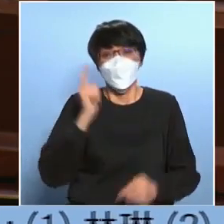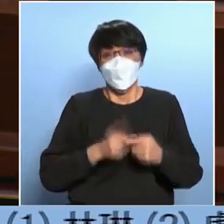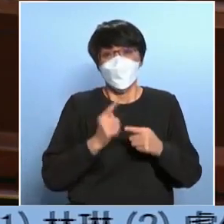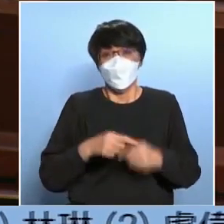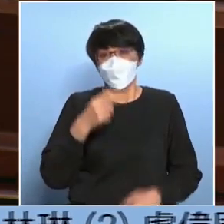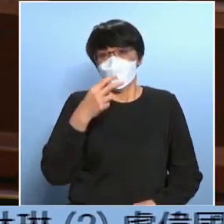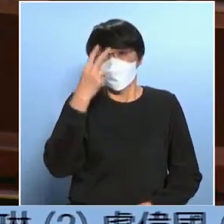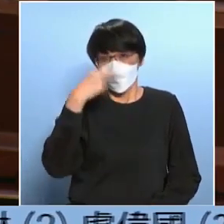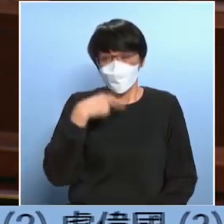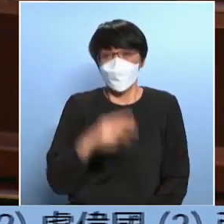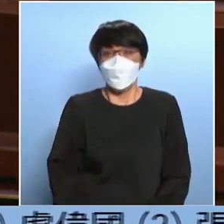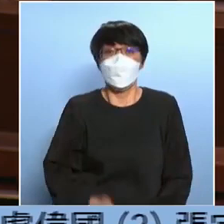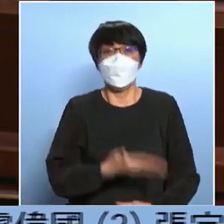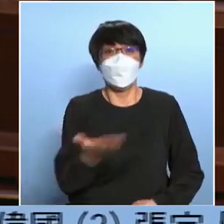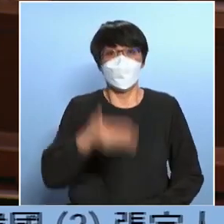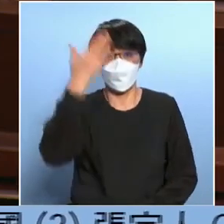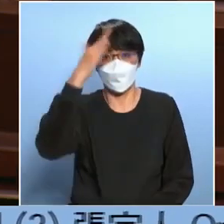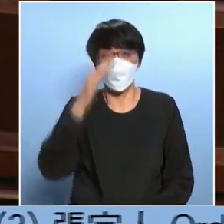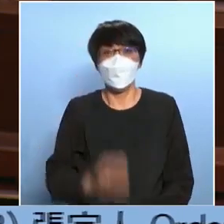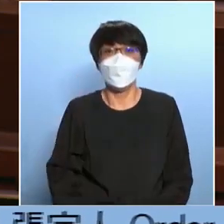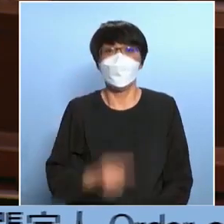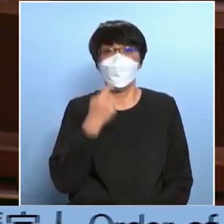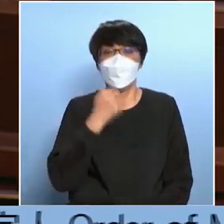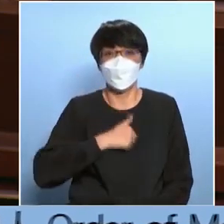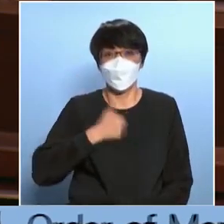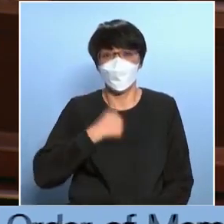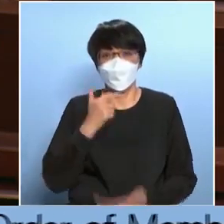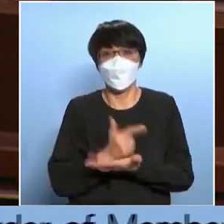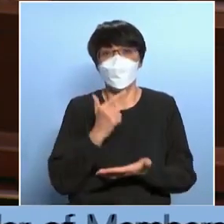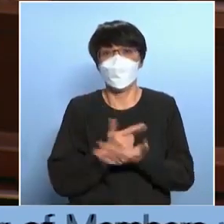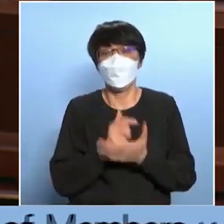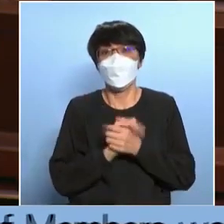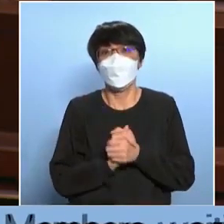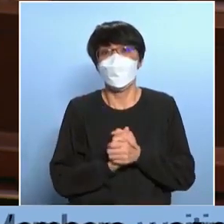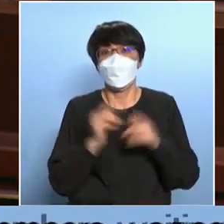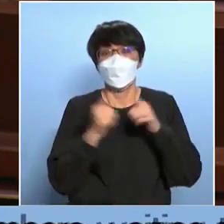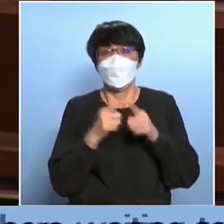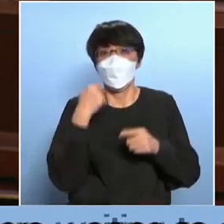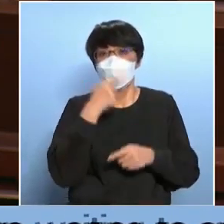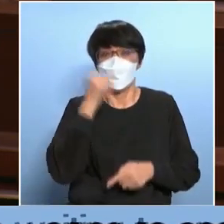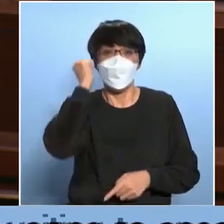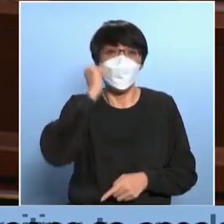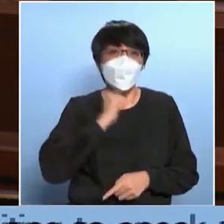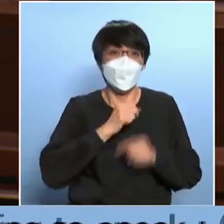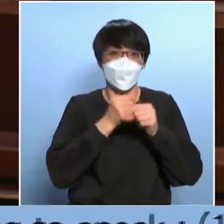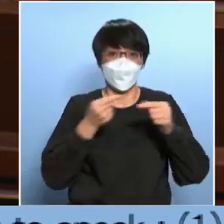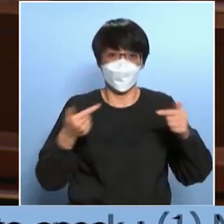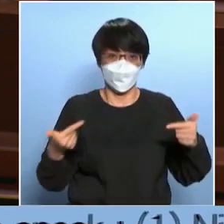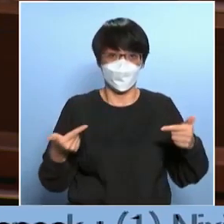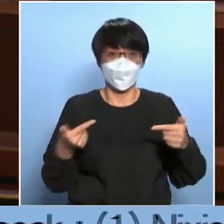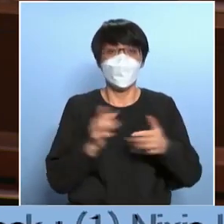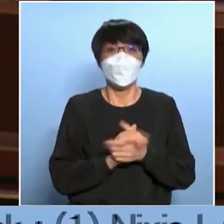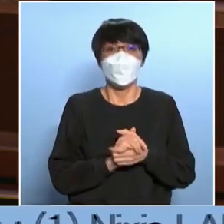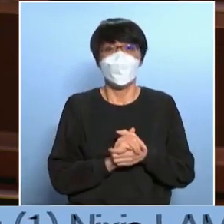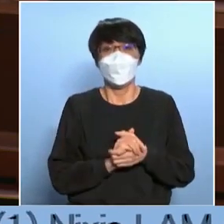病，我們個個都知道牙醫服務非常重要，兼且因為人口老化，長者